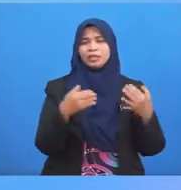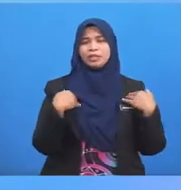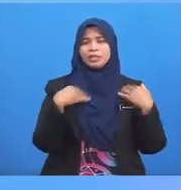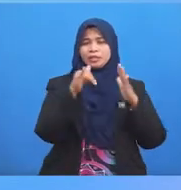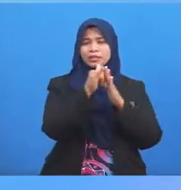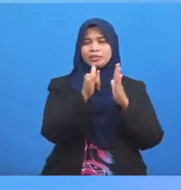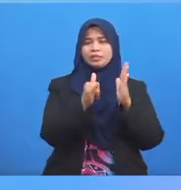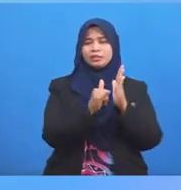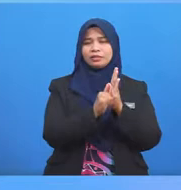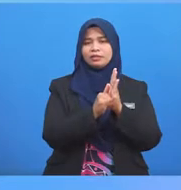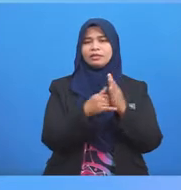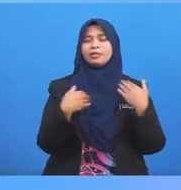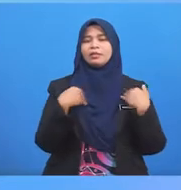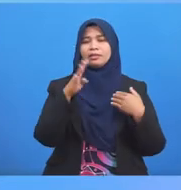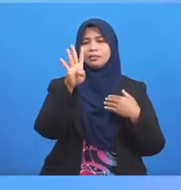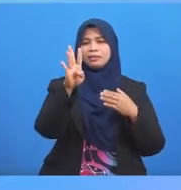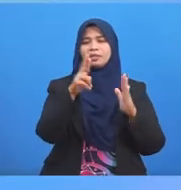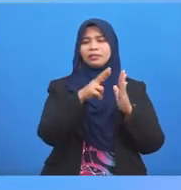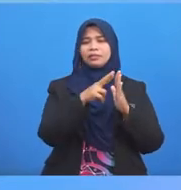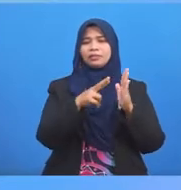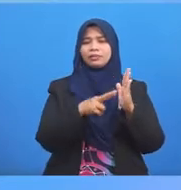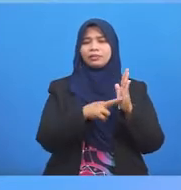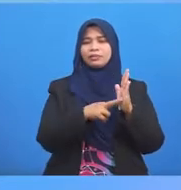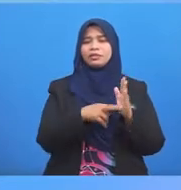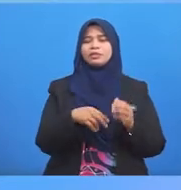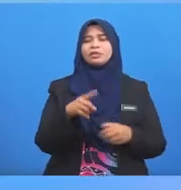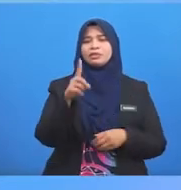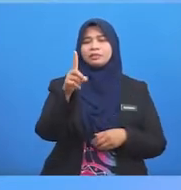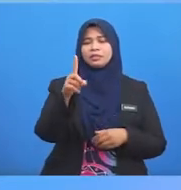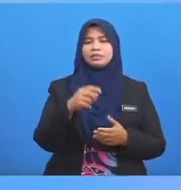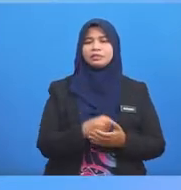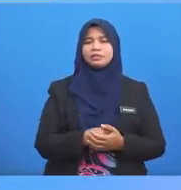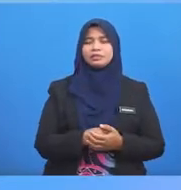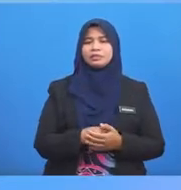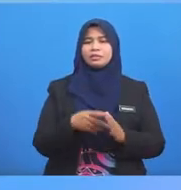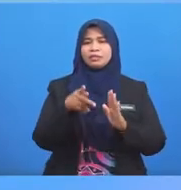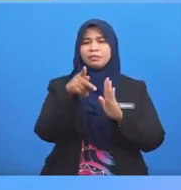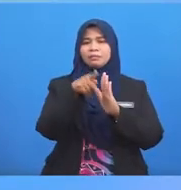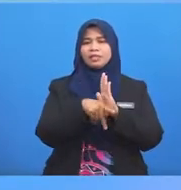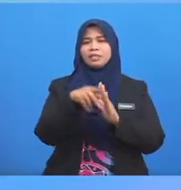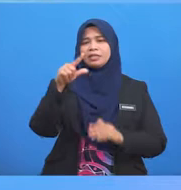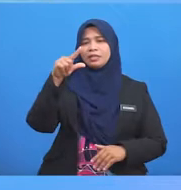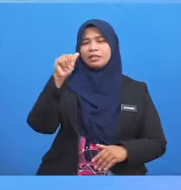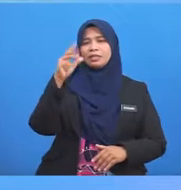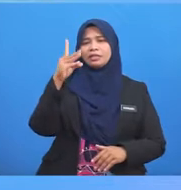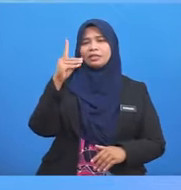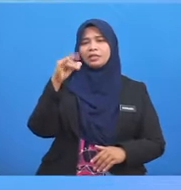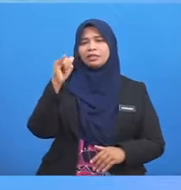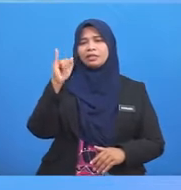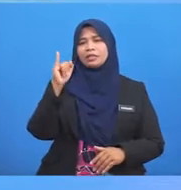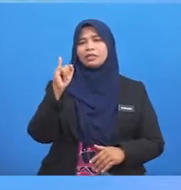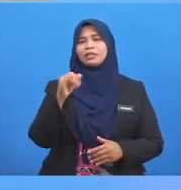ar-Rahnu mempunyai 4 rukun, iaitu rukun pertama, penggadai dan